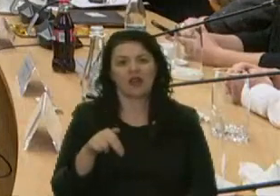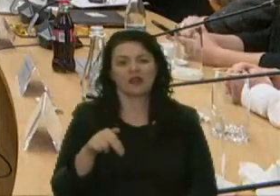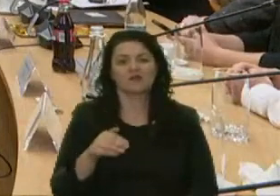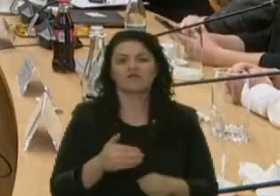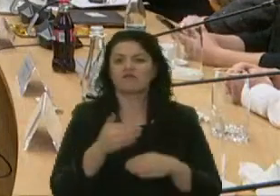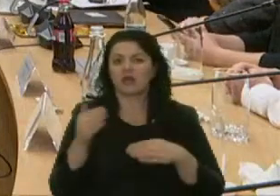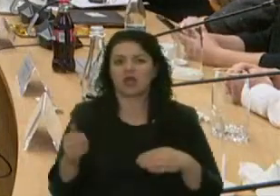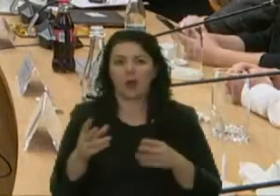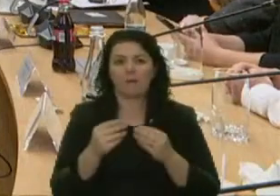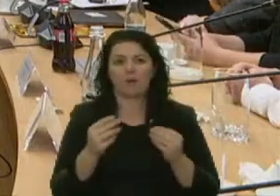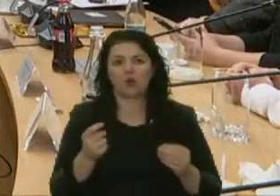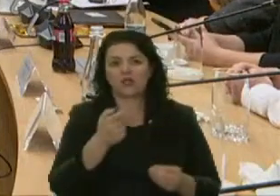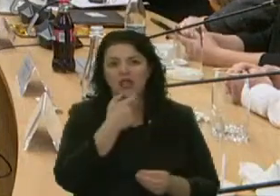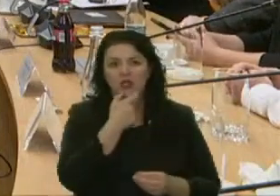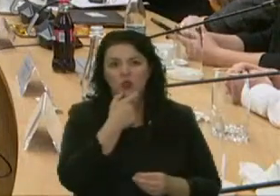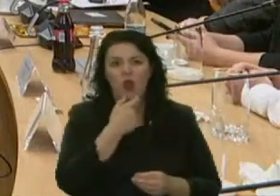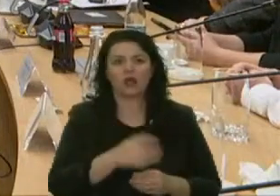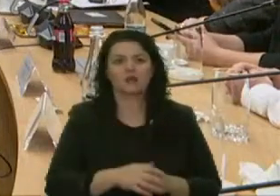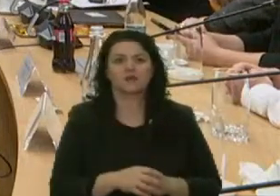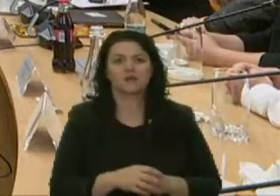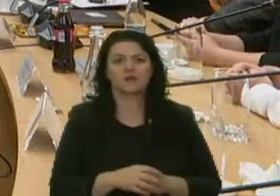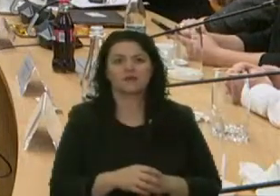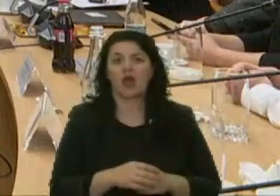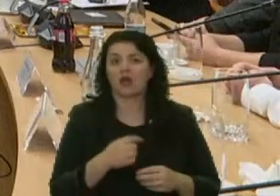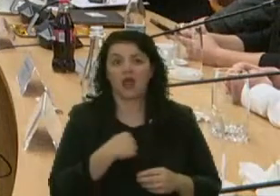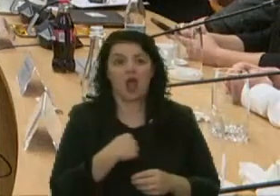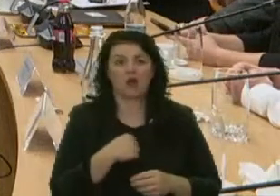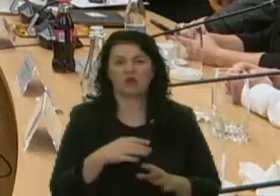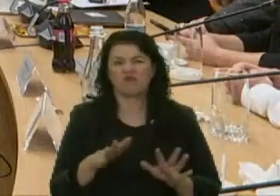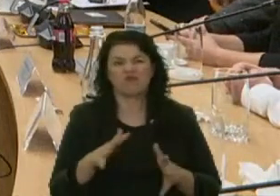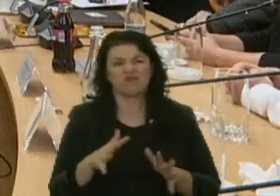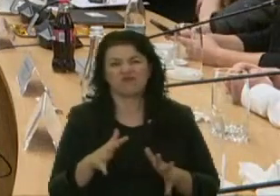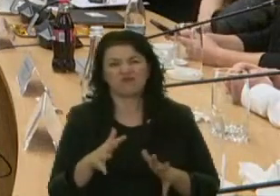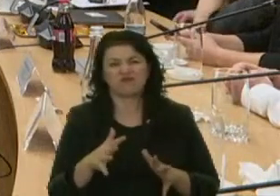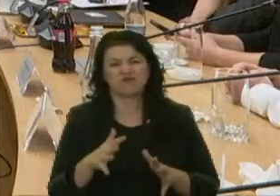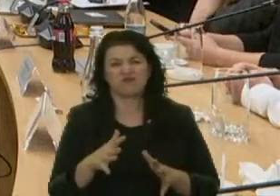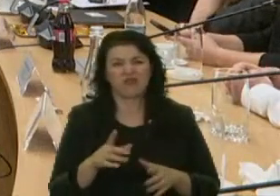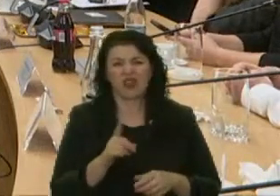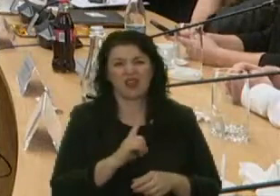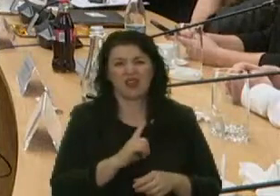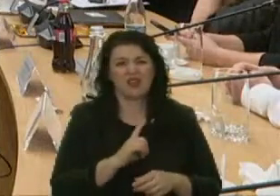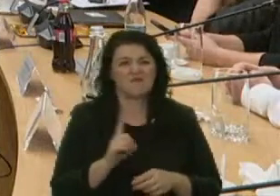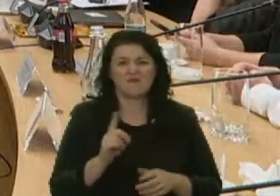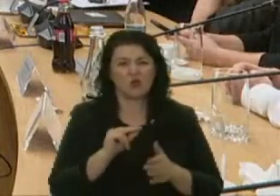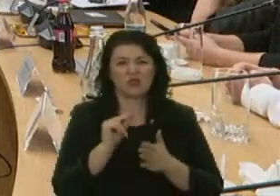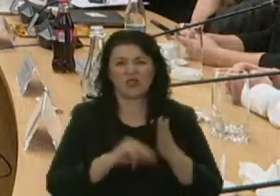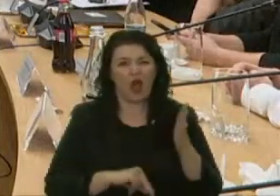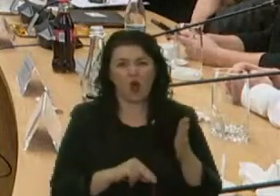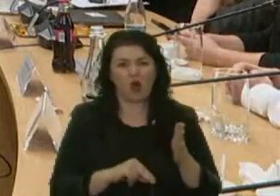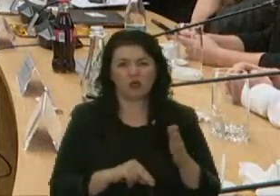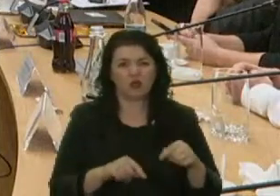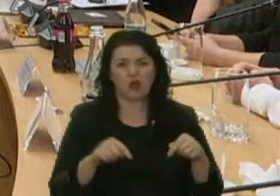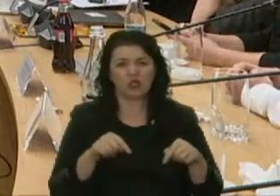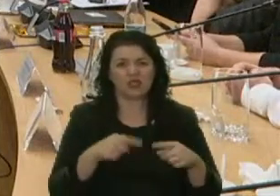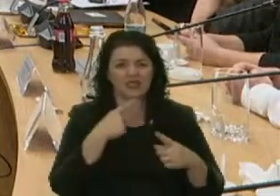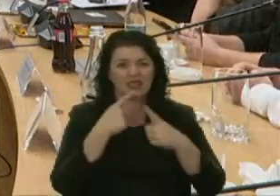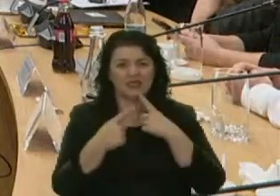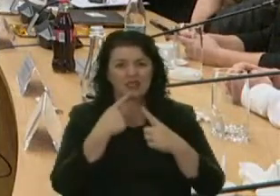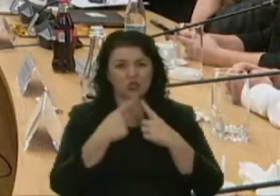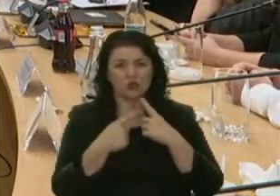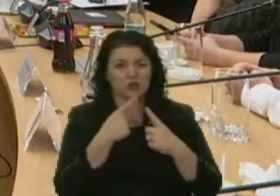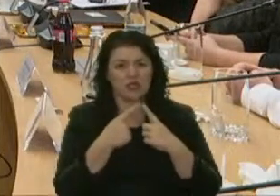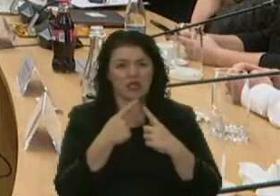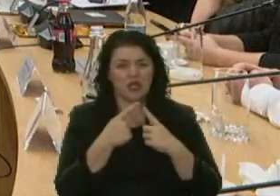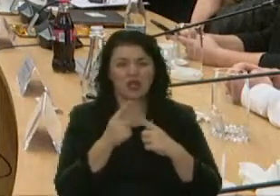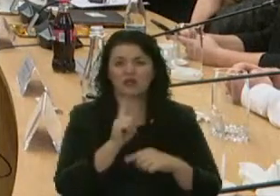multianual iar nici eu nu apreciez și sunt Cât cât se poate de de acord Nu sunt obișnuit cu acest gen de de discuții vă spun